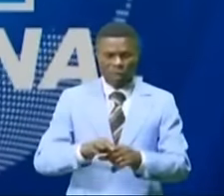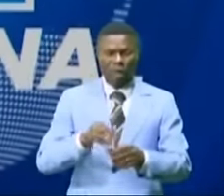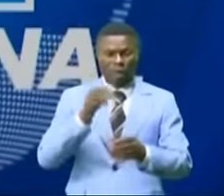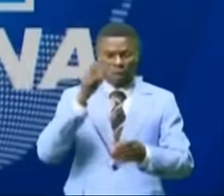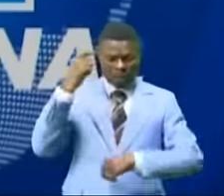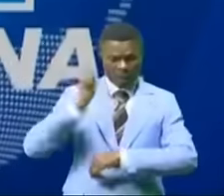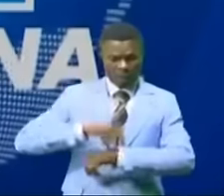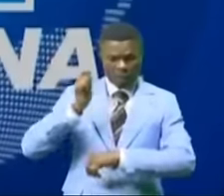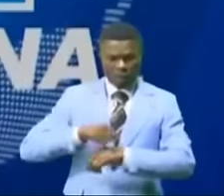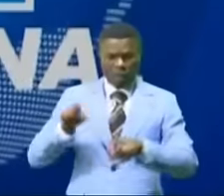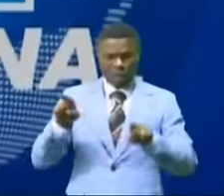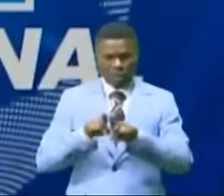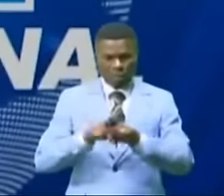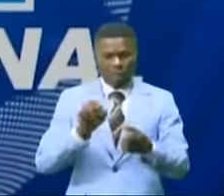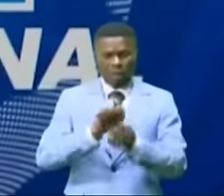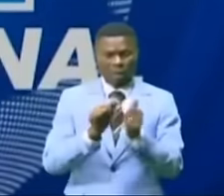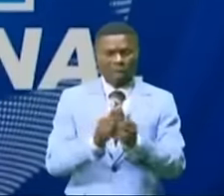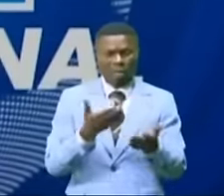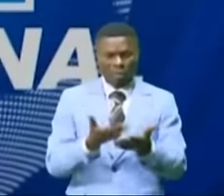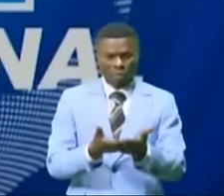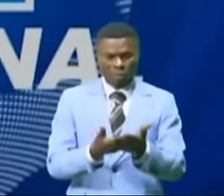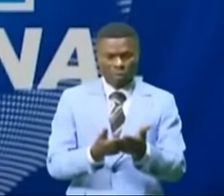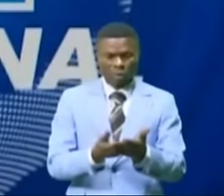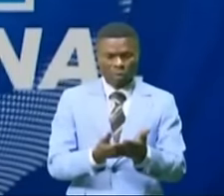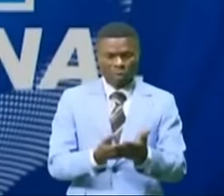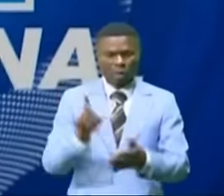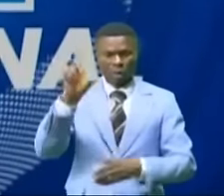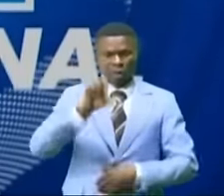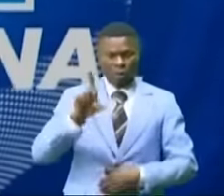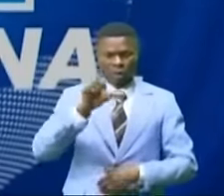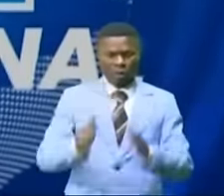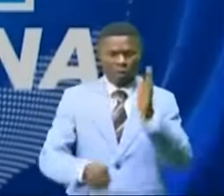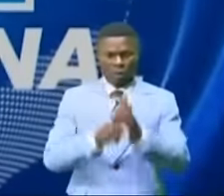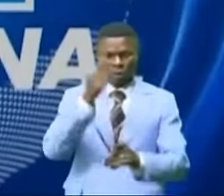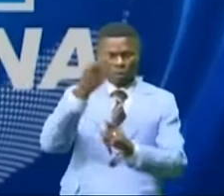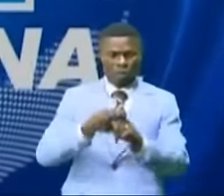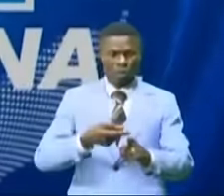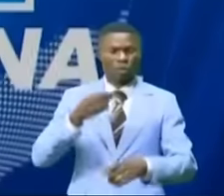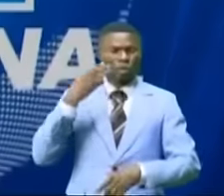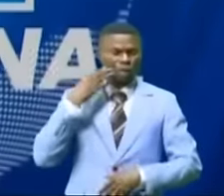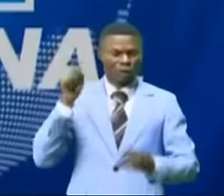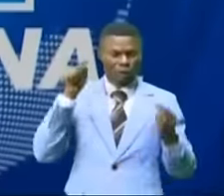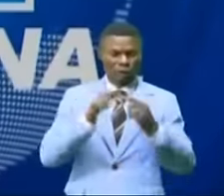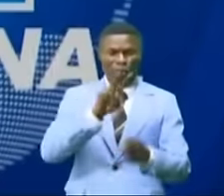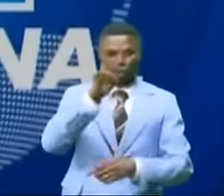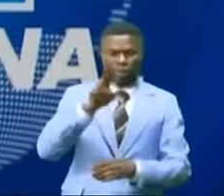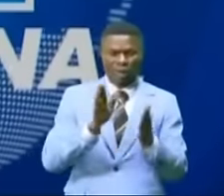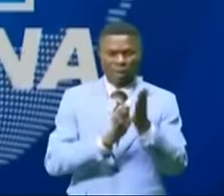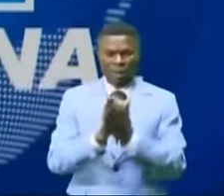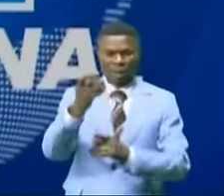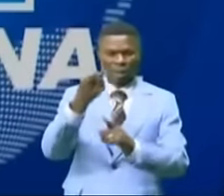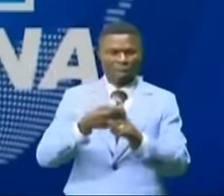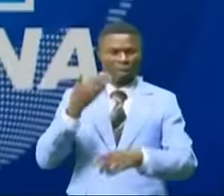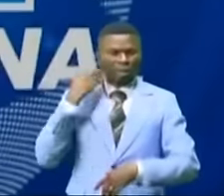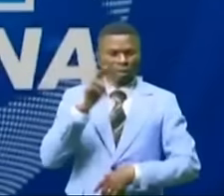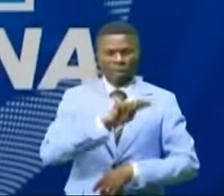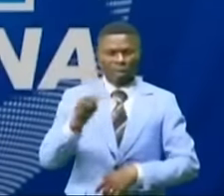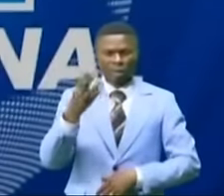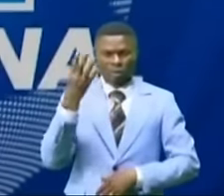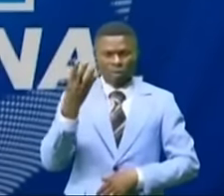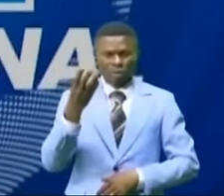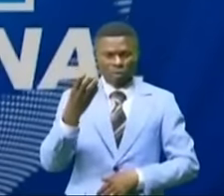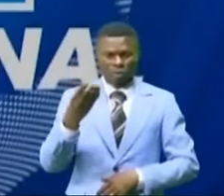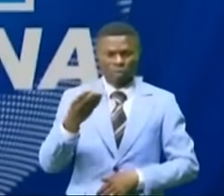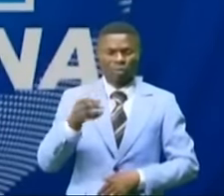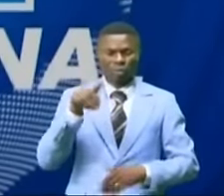audiences irrelatives auront lieu du lundi 11 au vendredi 15 mars 2024 dans le